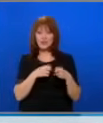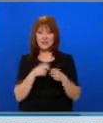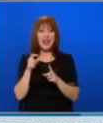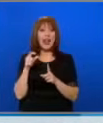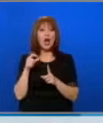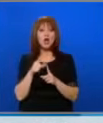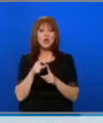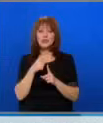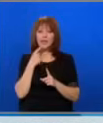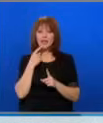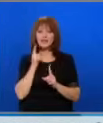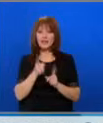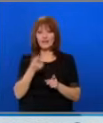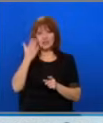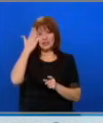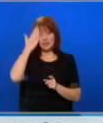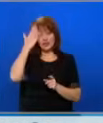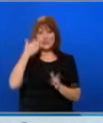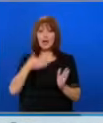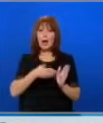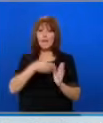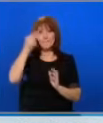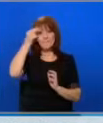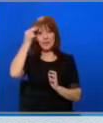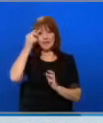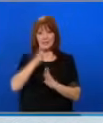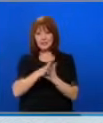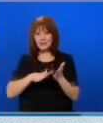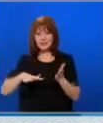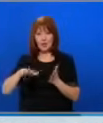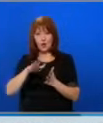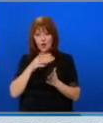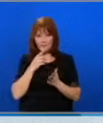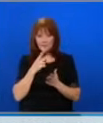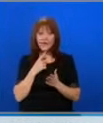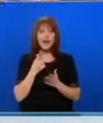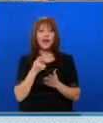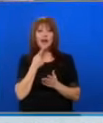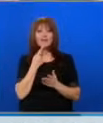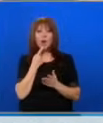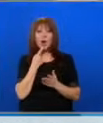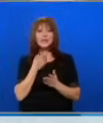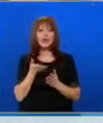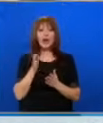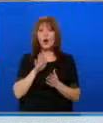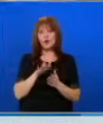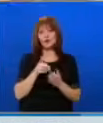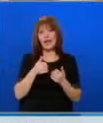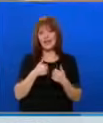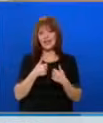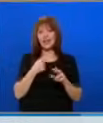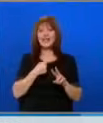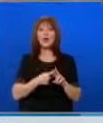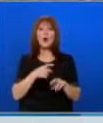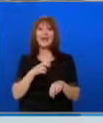Рюте каза, трябва да бъдем честни към българите и да вдигнем ветото. Чуйте какво казаха още той и българският